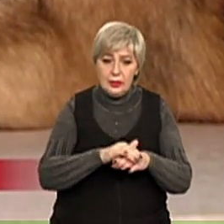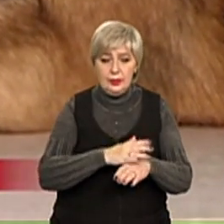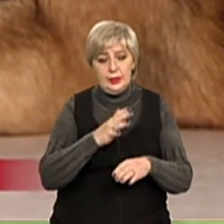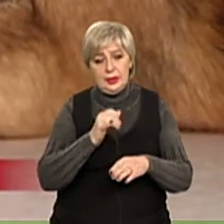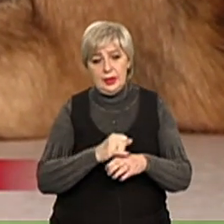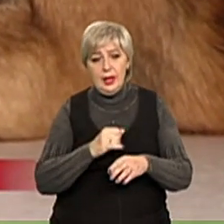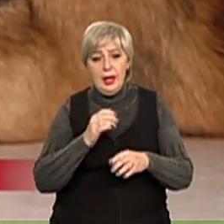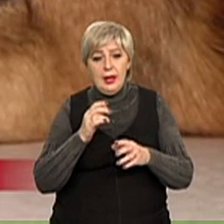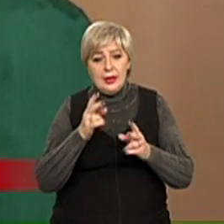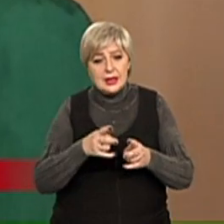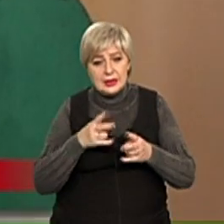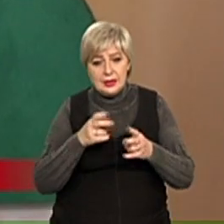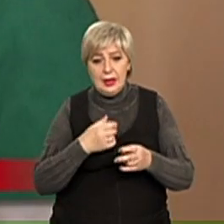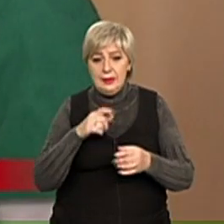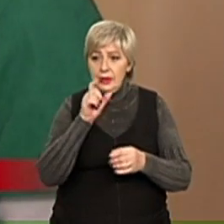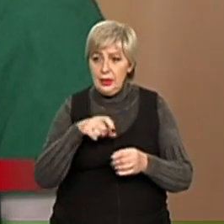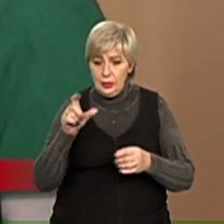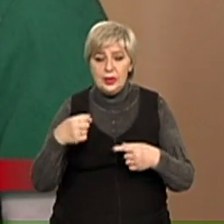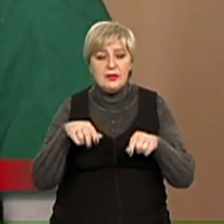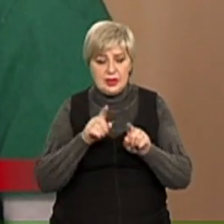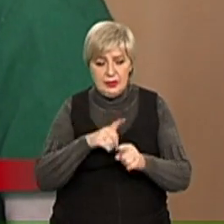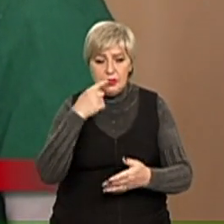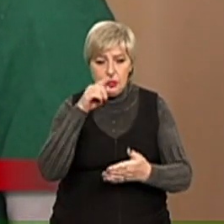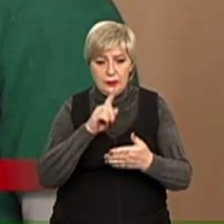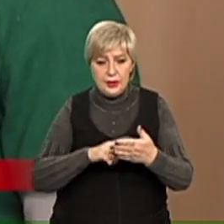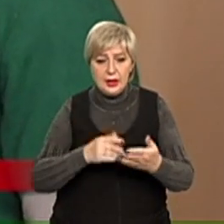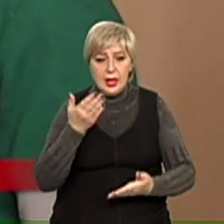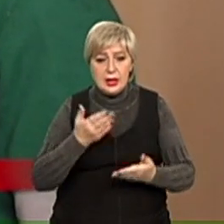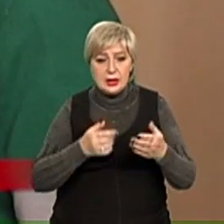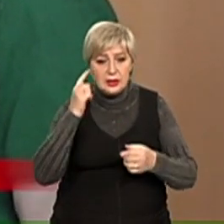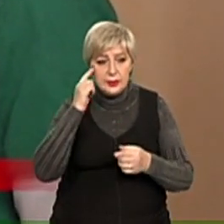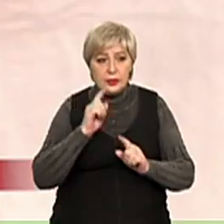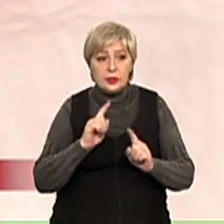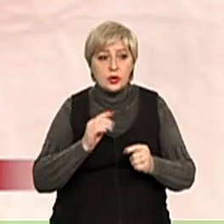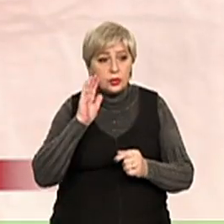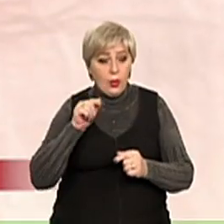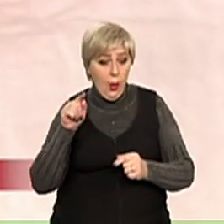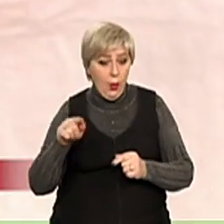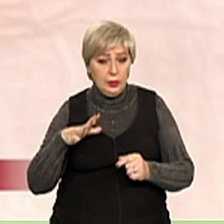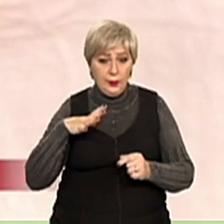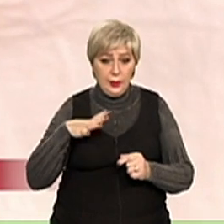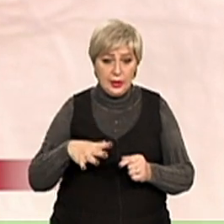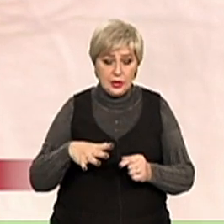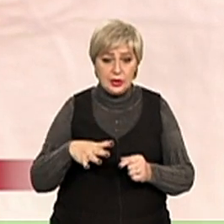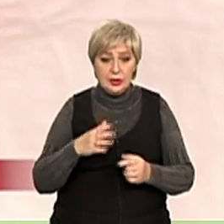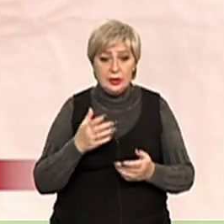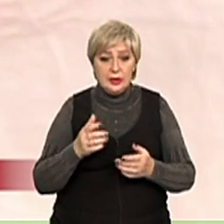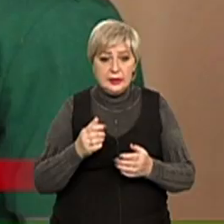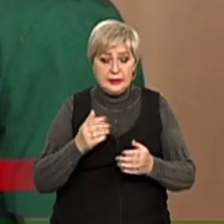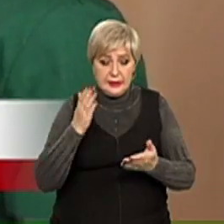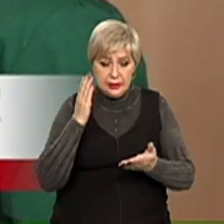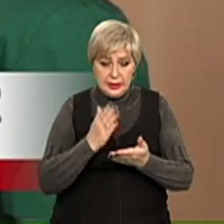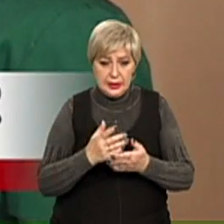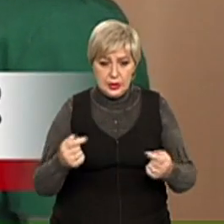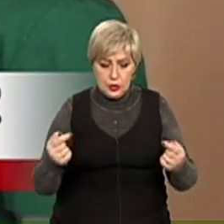довіряє, розповідають ветеринари. Він вірить все одно людям. Тобто, якщо подумати, що він пережив, по характеру ран, із-за того, що є от